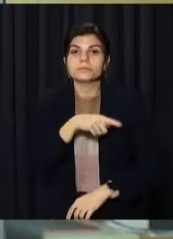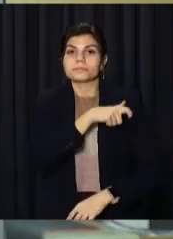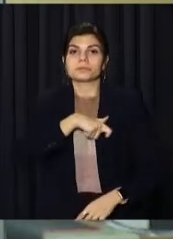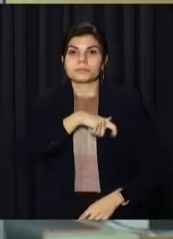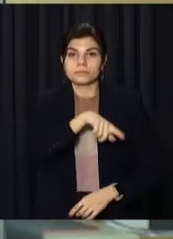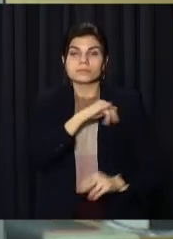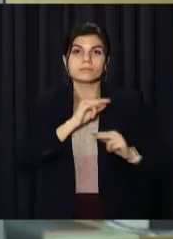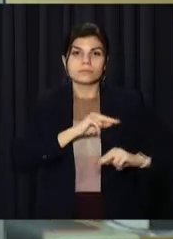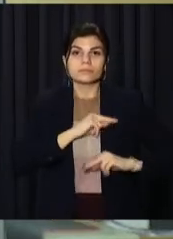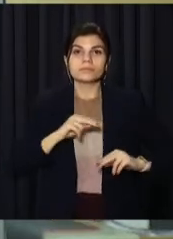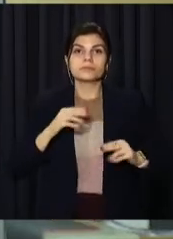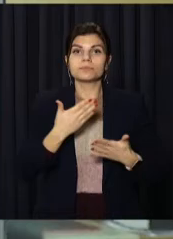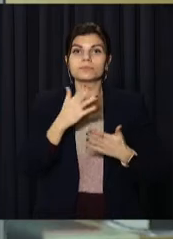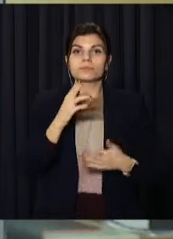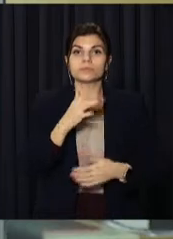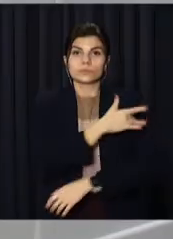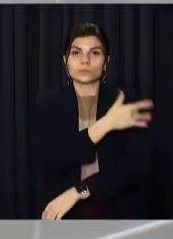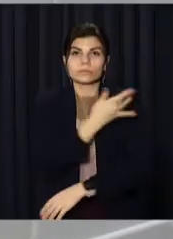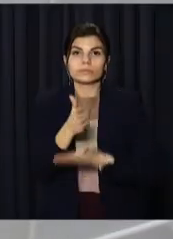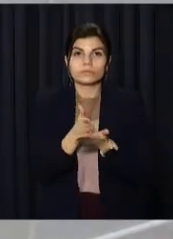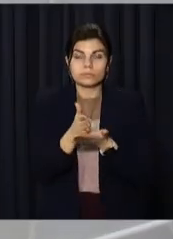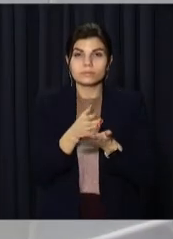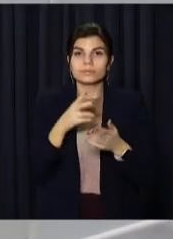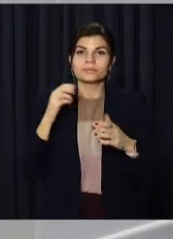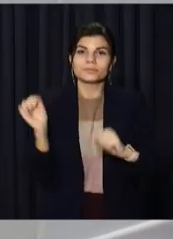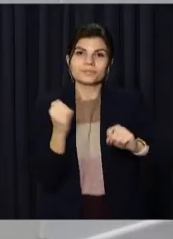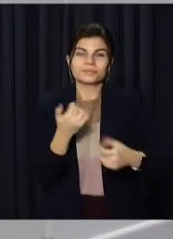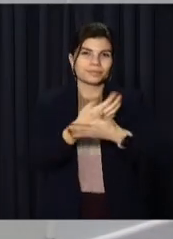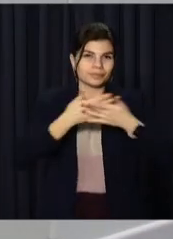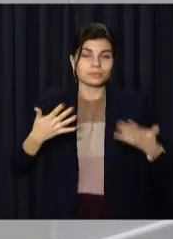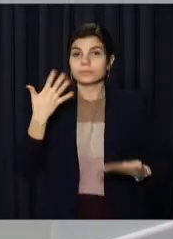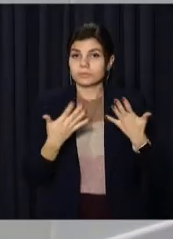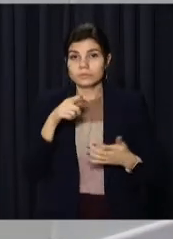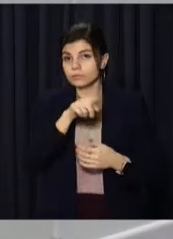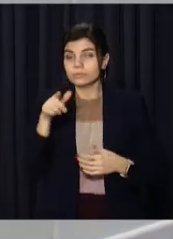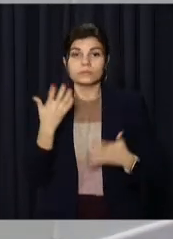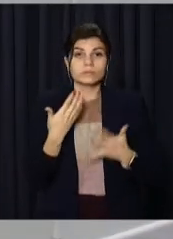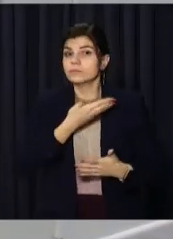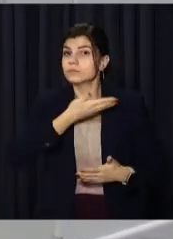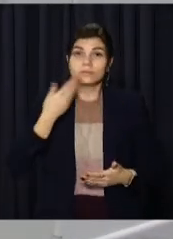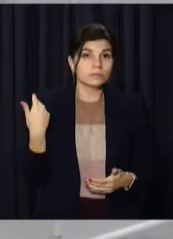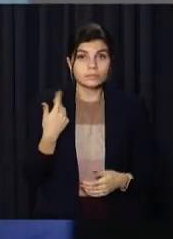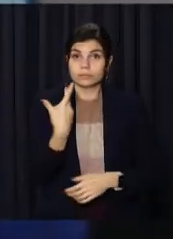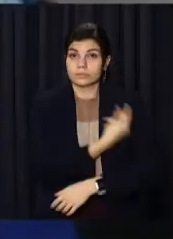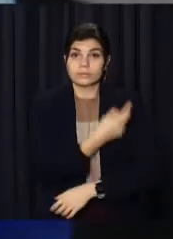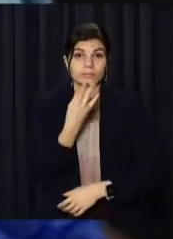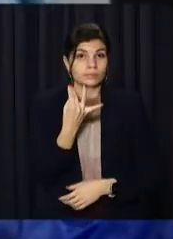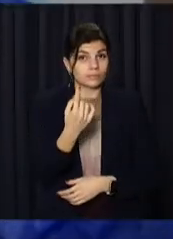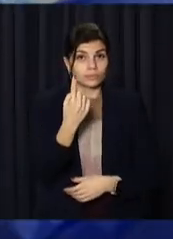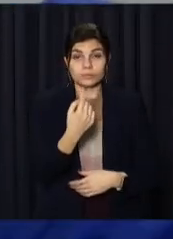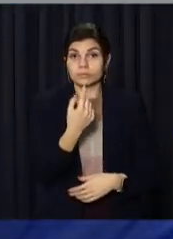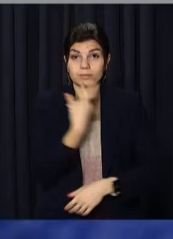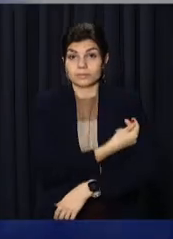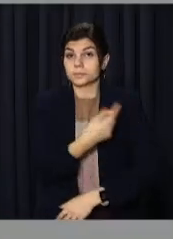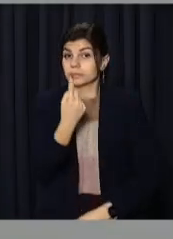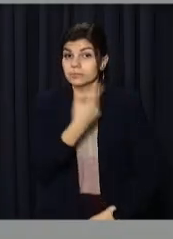та працівників комунальних служб. Тих, хто не зробив імунізацію проти коронавіруса хоча б 1 дозою вакцини, усуватимуть від